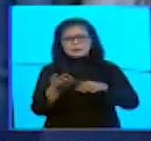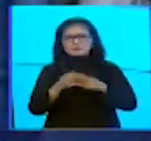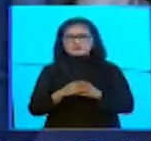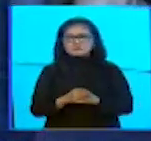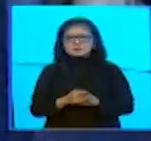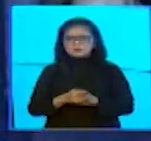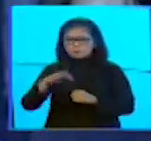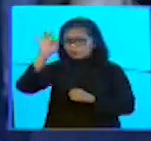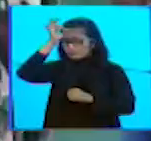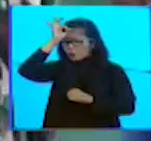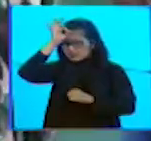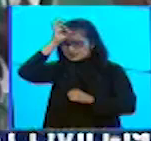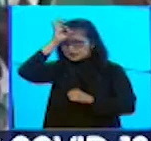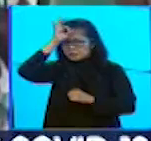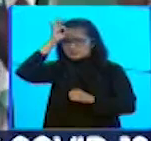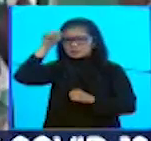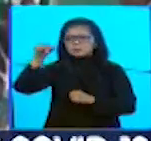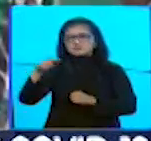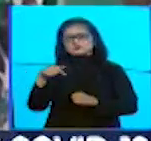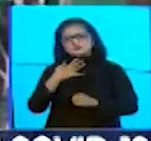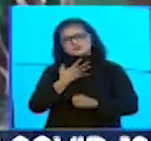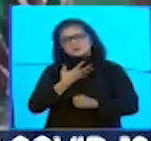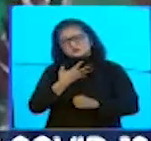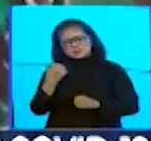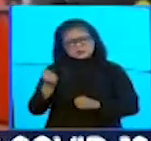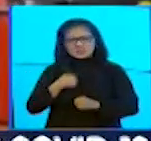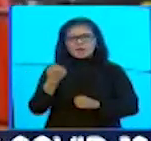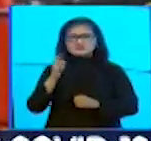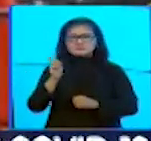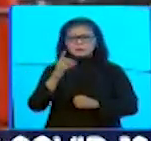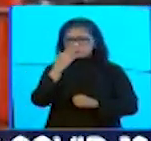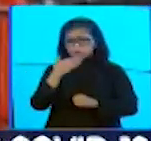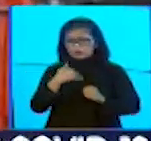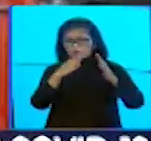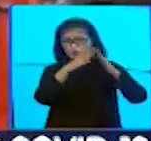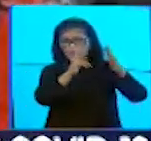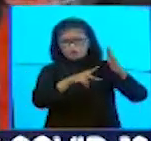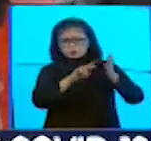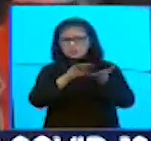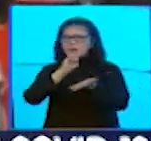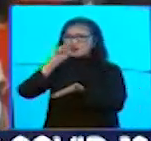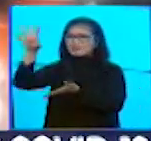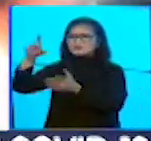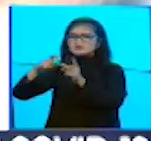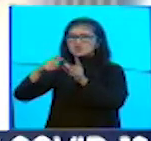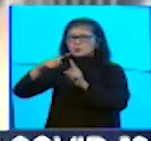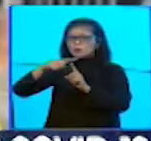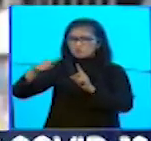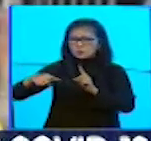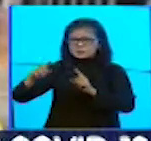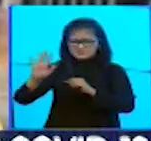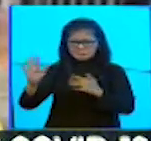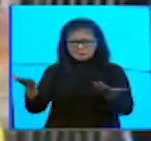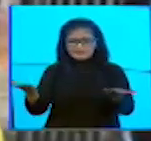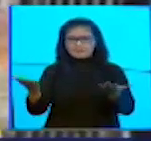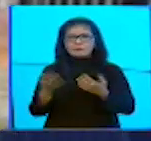Polisi menyesalkan sikap pemilik rumah kos yang tidak menginformasikan keberadaan AL melakukan isolasi mandiri kepada petugas Satgas COVID-19. Meminta isolasi